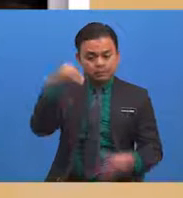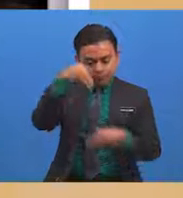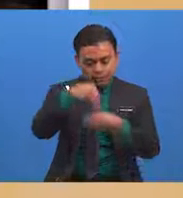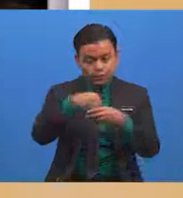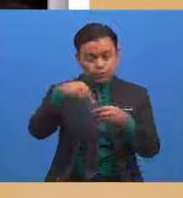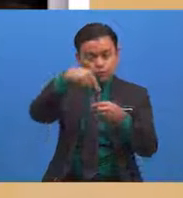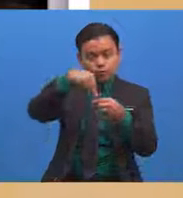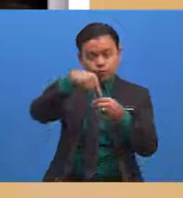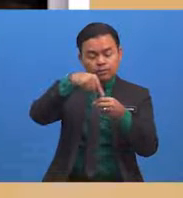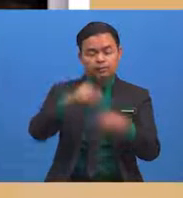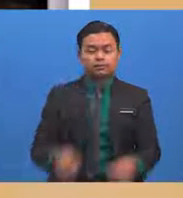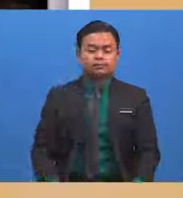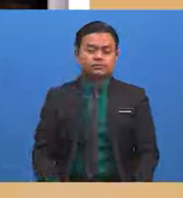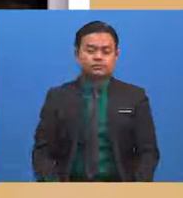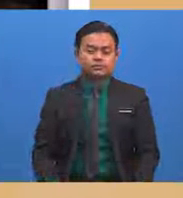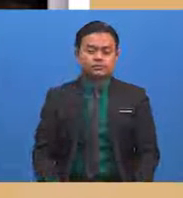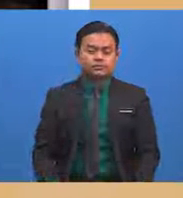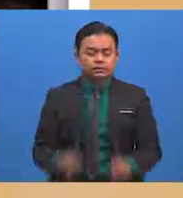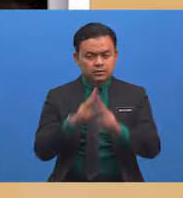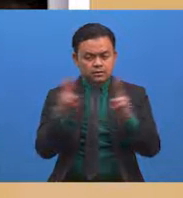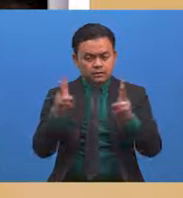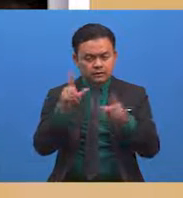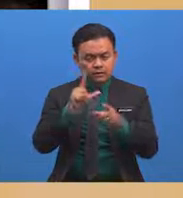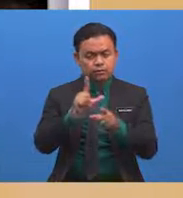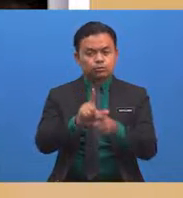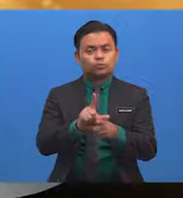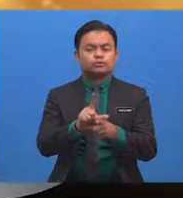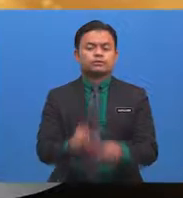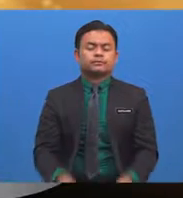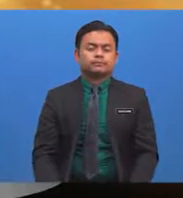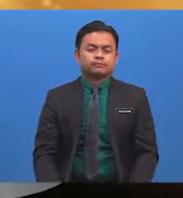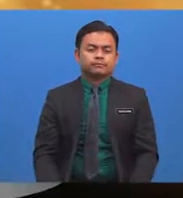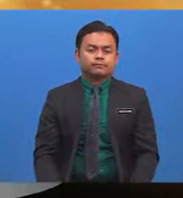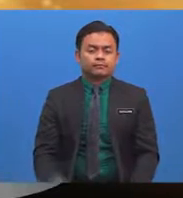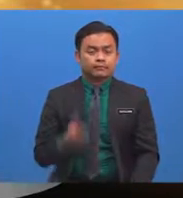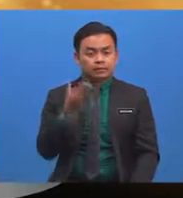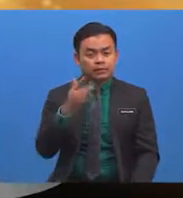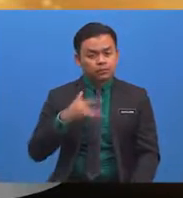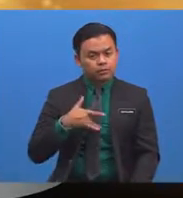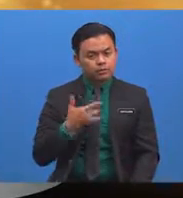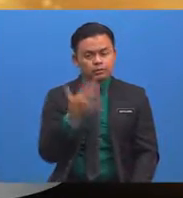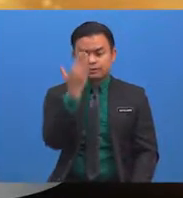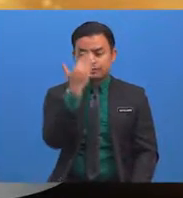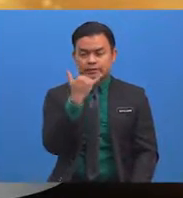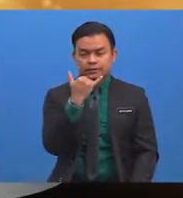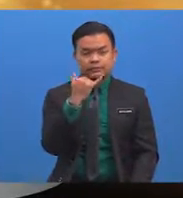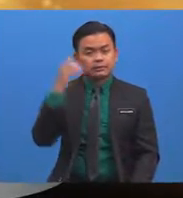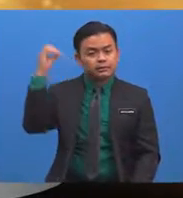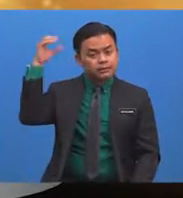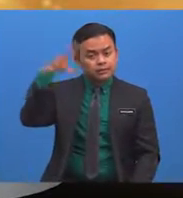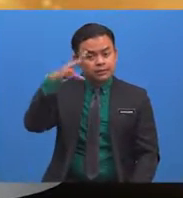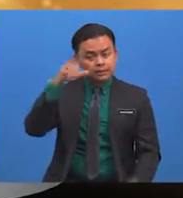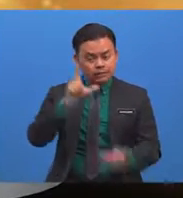tersebut kelihatan sangat lurus. Kamu rasa mengapa cahaya itu berkadaan